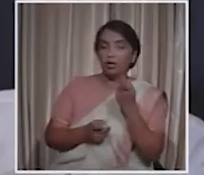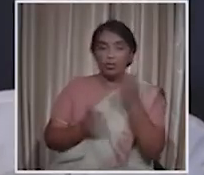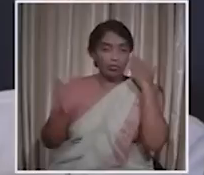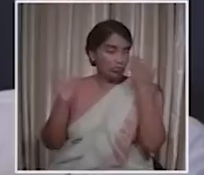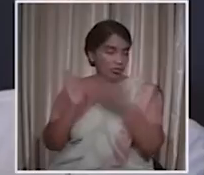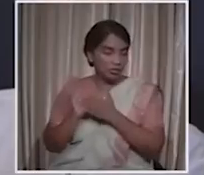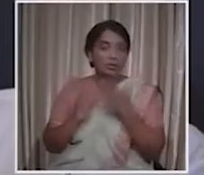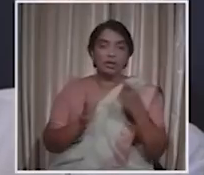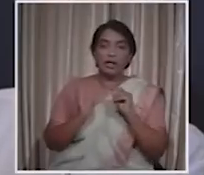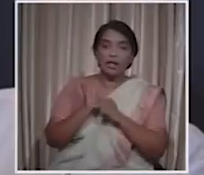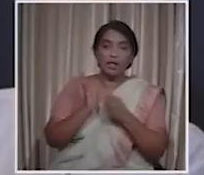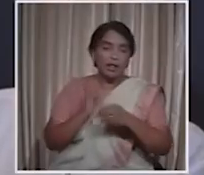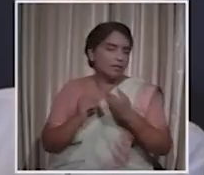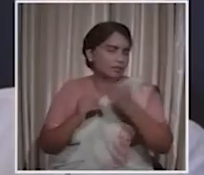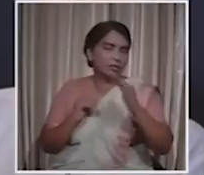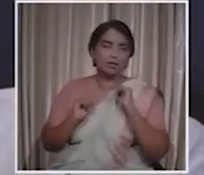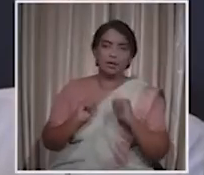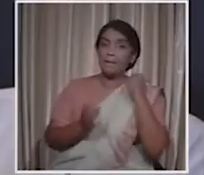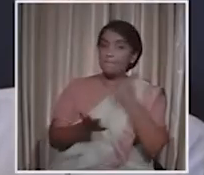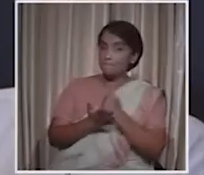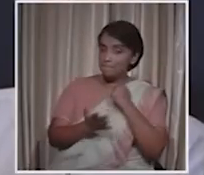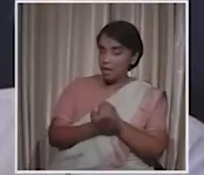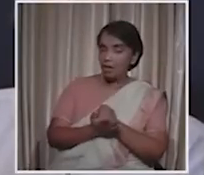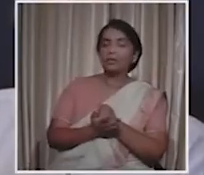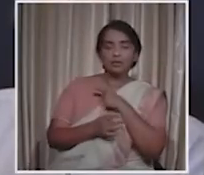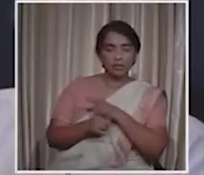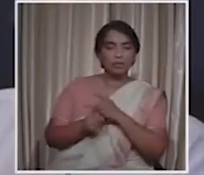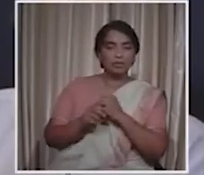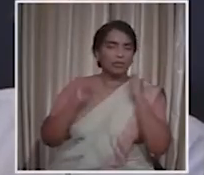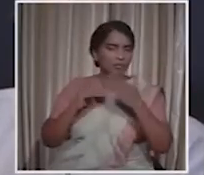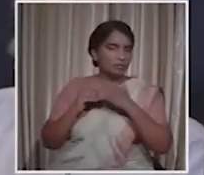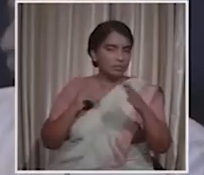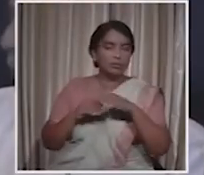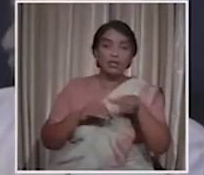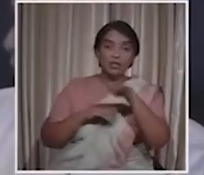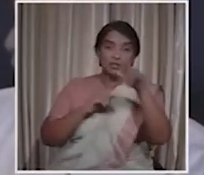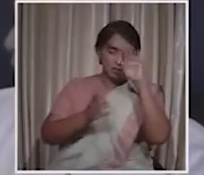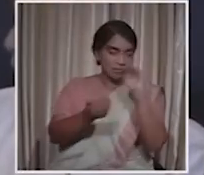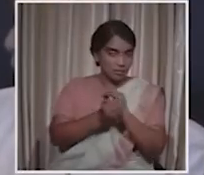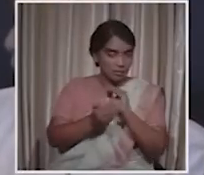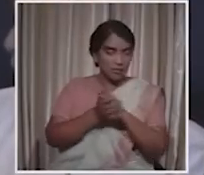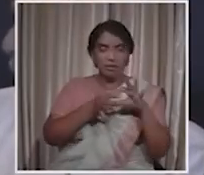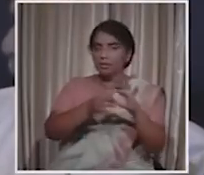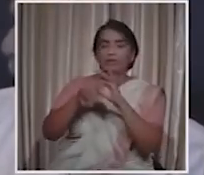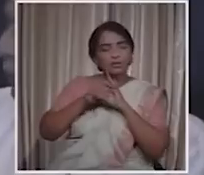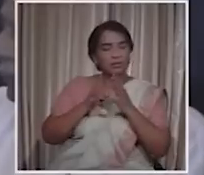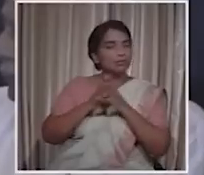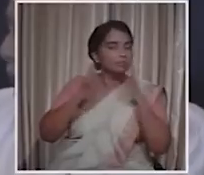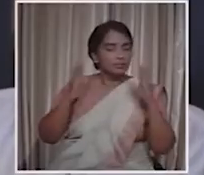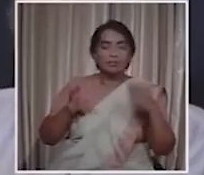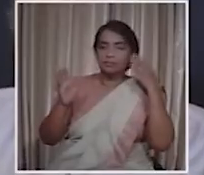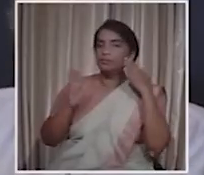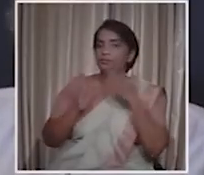මූල්‍යංශය නායතිරසර භාවය බැංකු අංශයේ ස්ථාවර භාවය සමාජ ආරක්ෂණ ජාලය ආදී අංශ රැසක්